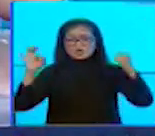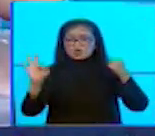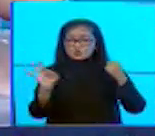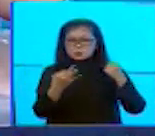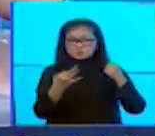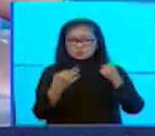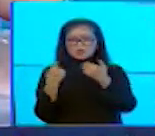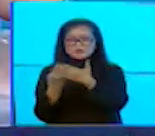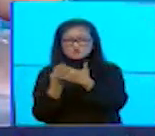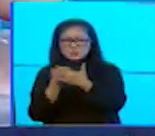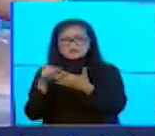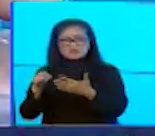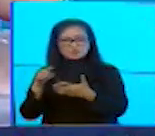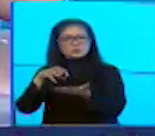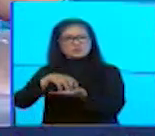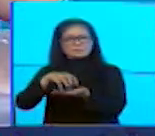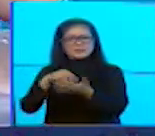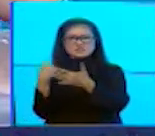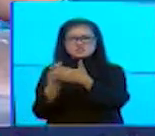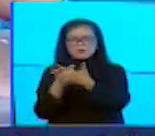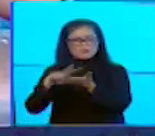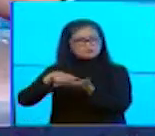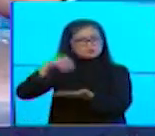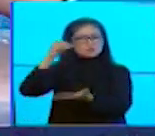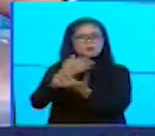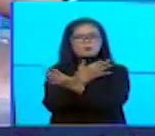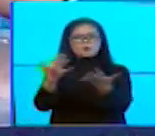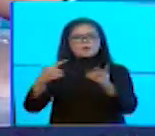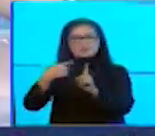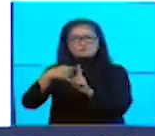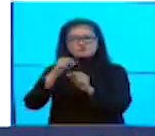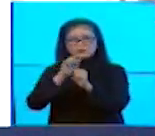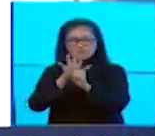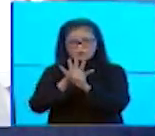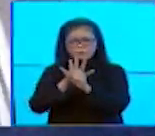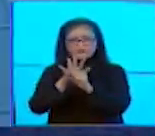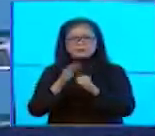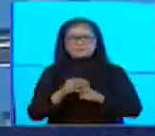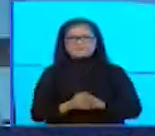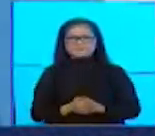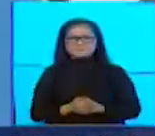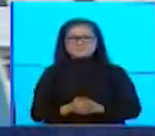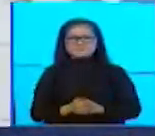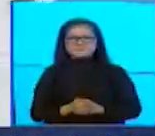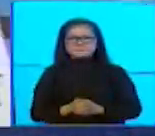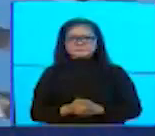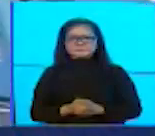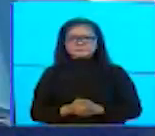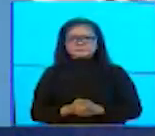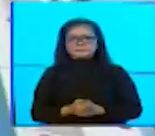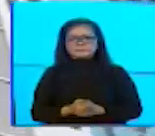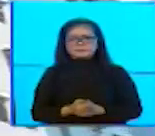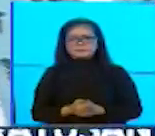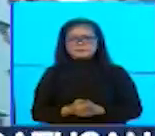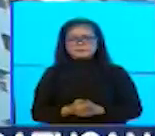isolasi tempat ini menjadi salah satu lokasi isolasi terpusat pilihan warga yang terpapar copyrighted Hai saat